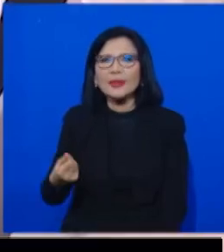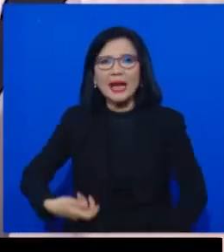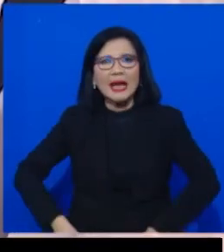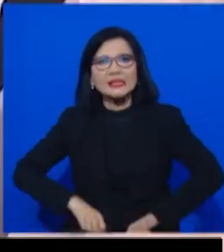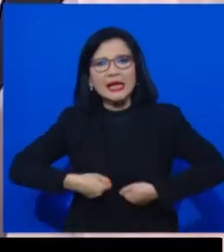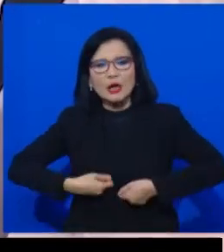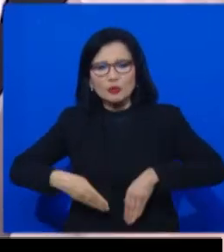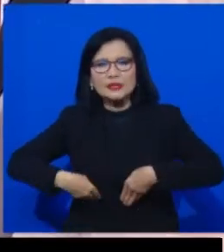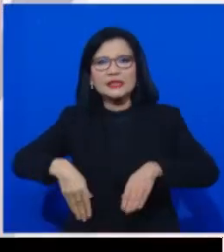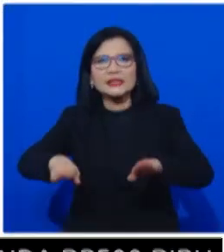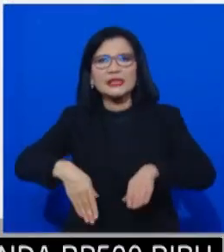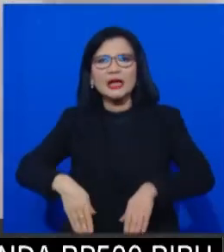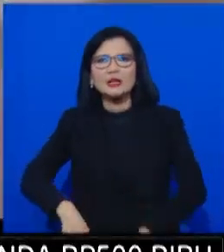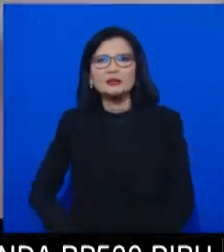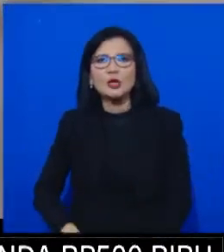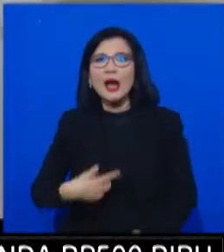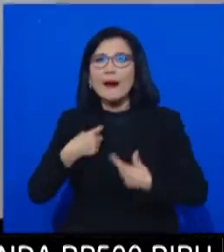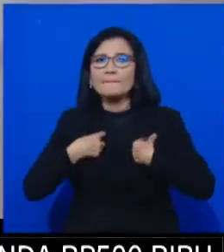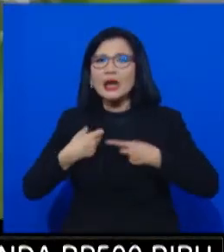sajadah, baju koko.